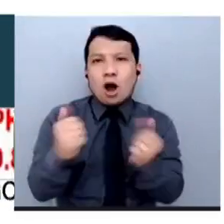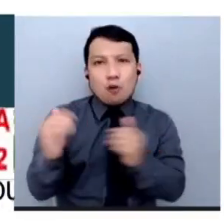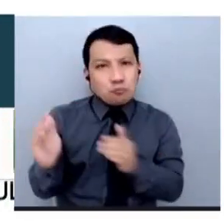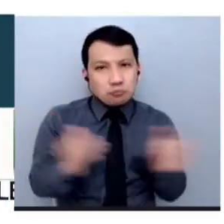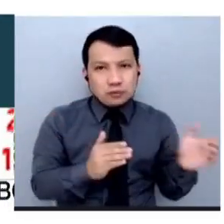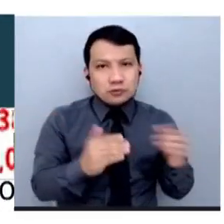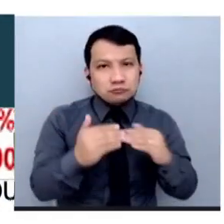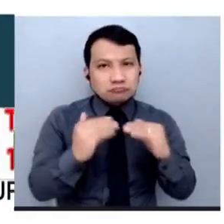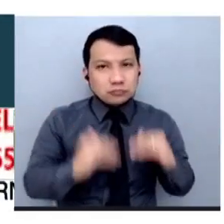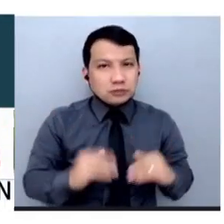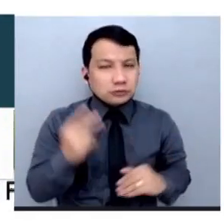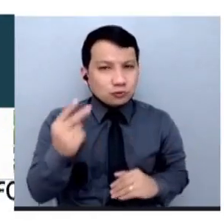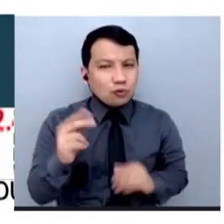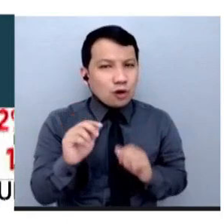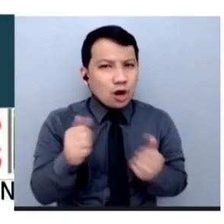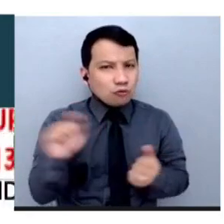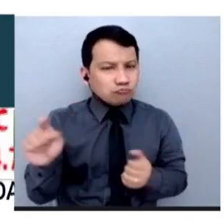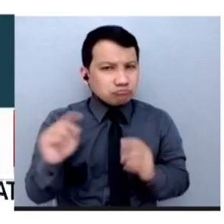with alert level 2?